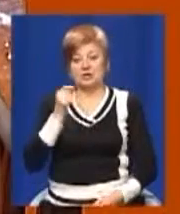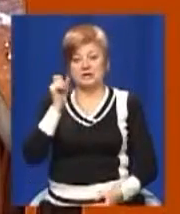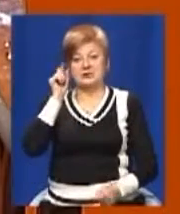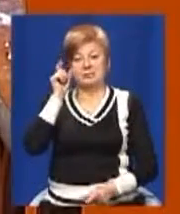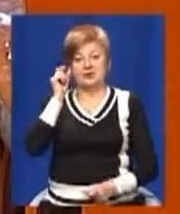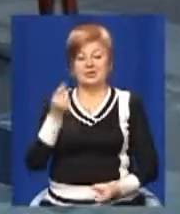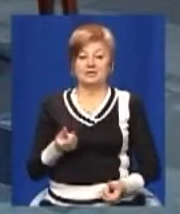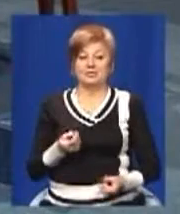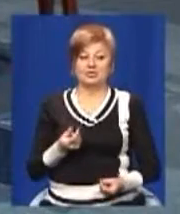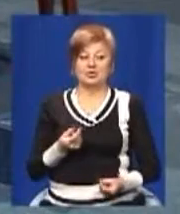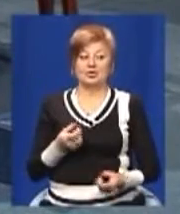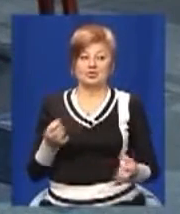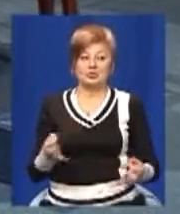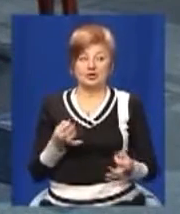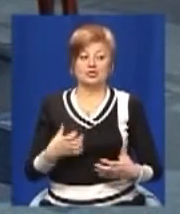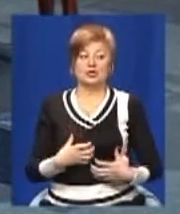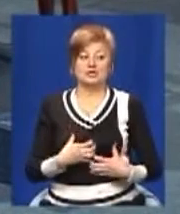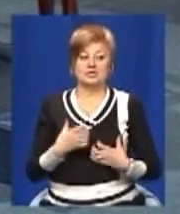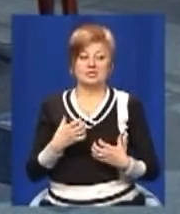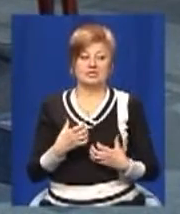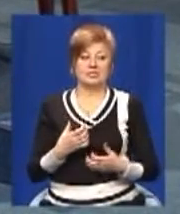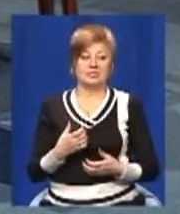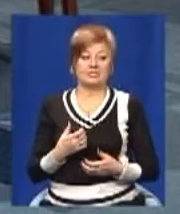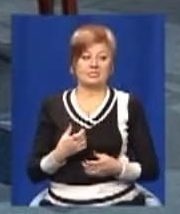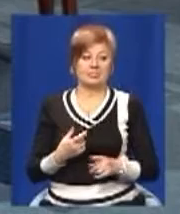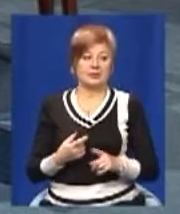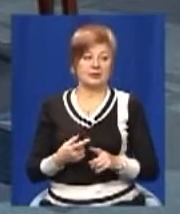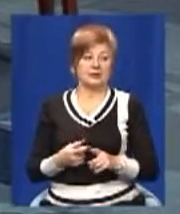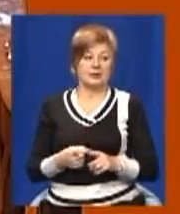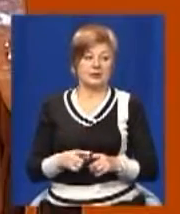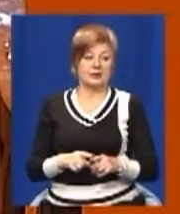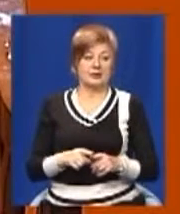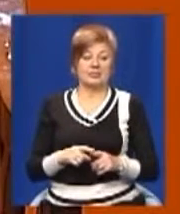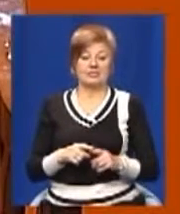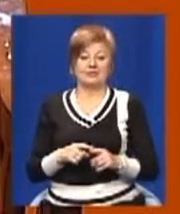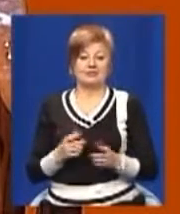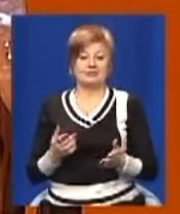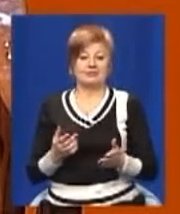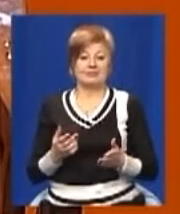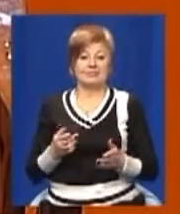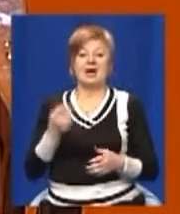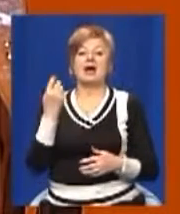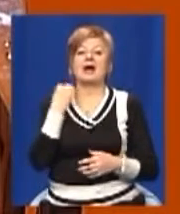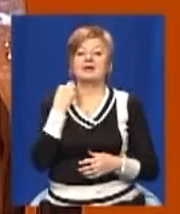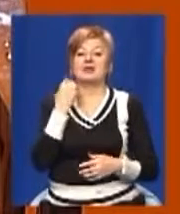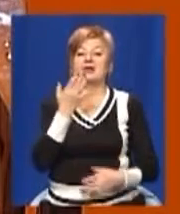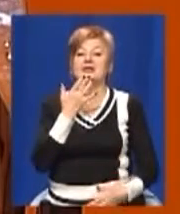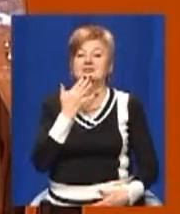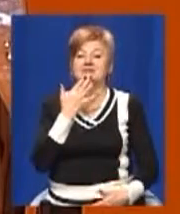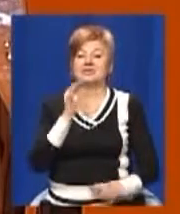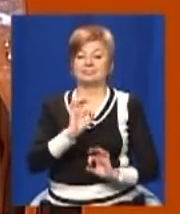забыла немного. Ну нічого страшного. It's a rainy day today. It's a cold and wet. It's